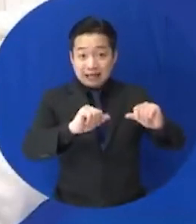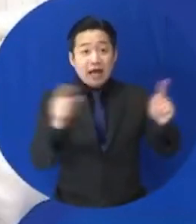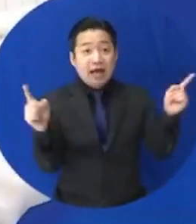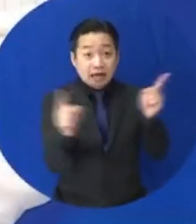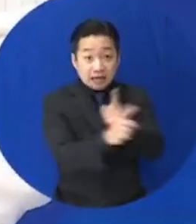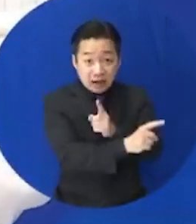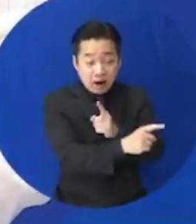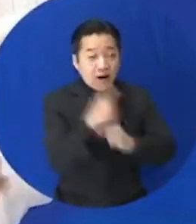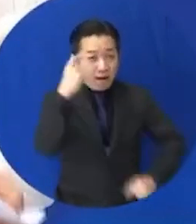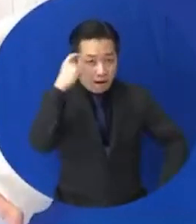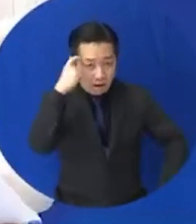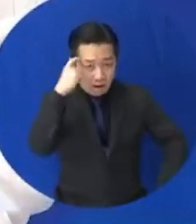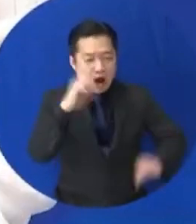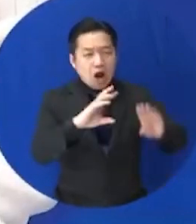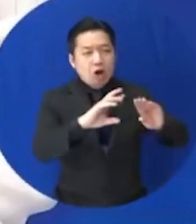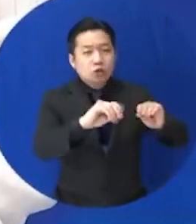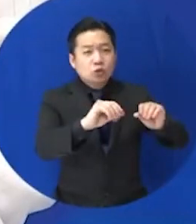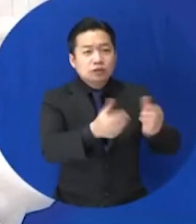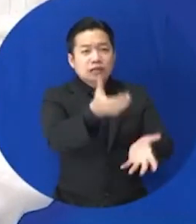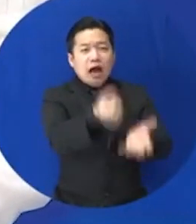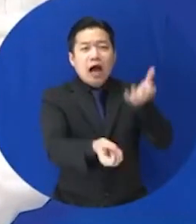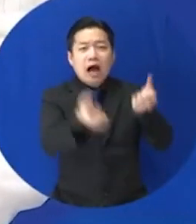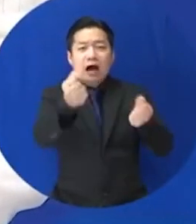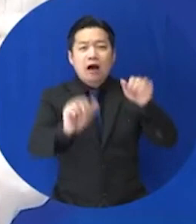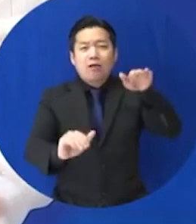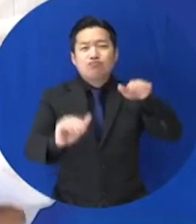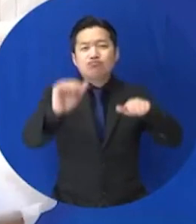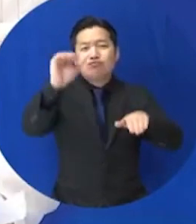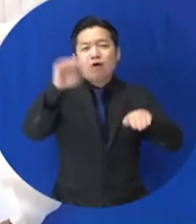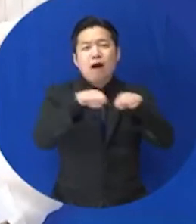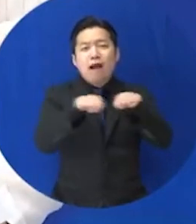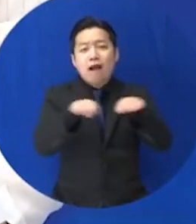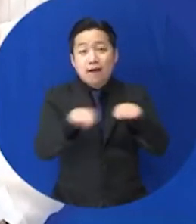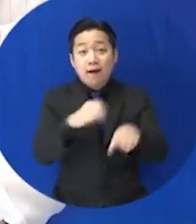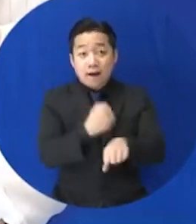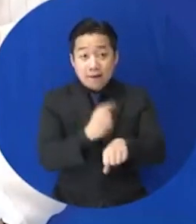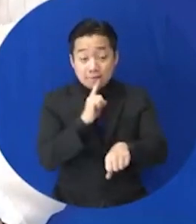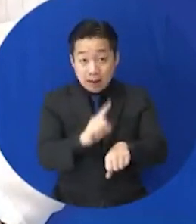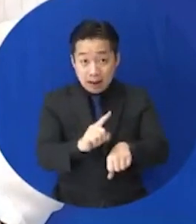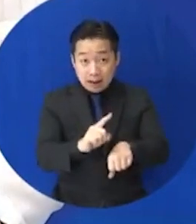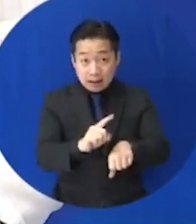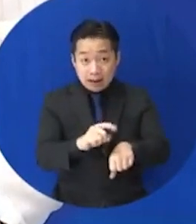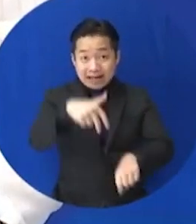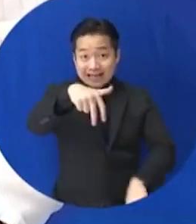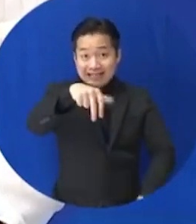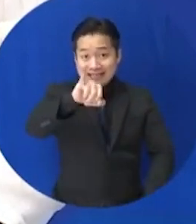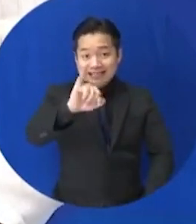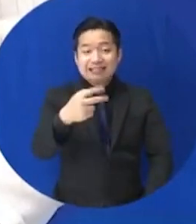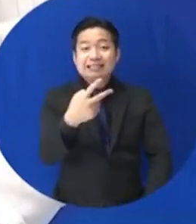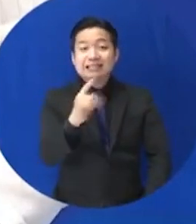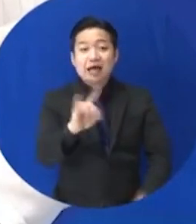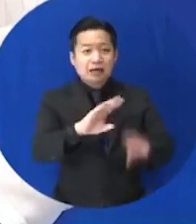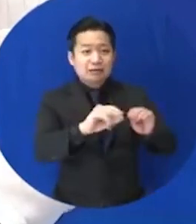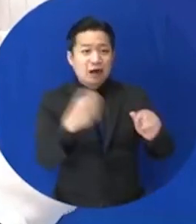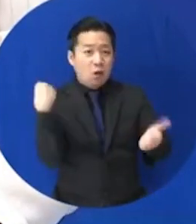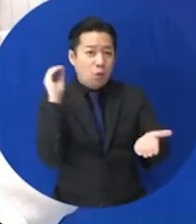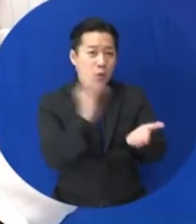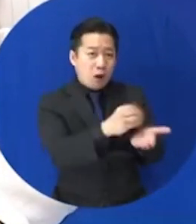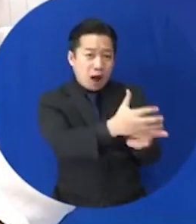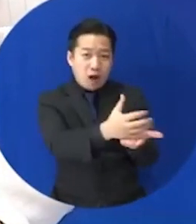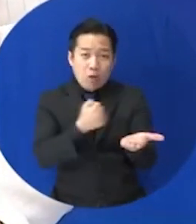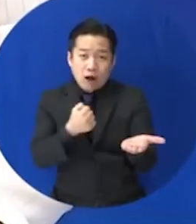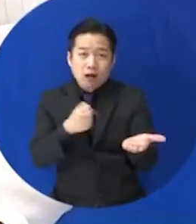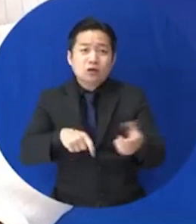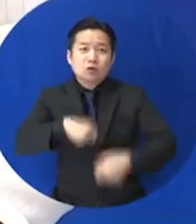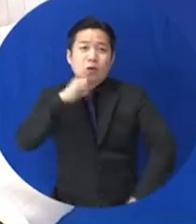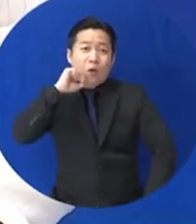개선하고 토지에 관한 불평등을 완화하겠다 말씀하셨는데 그 지대 환수라고 하는 게 현실적으로 좀 어렵지